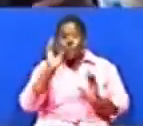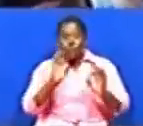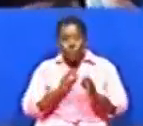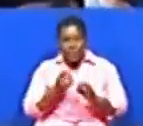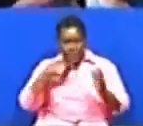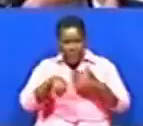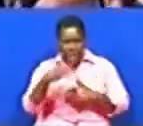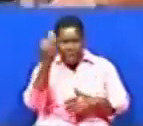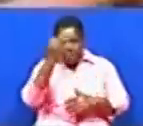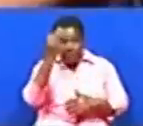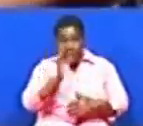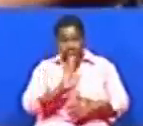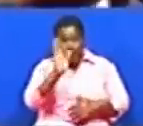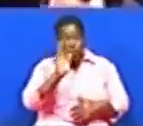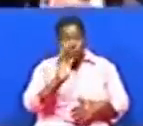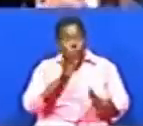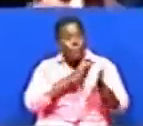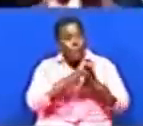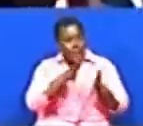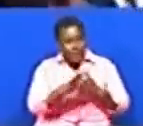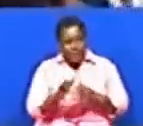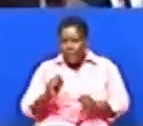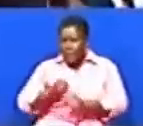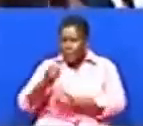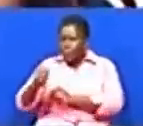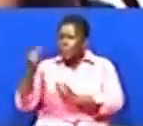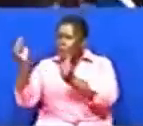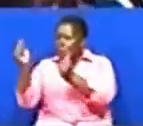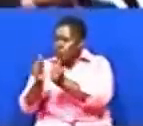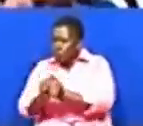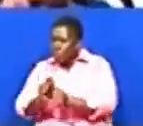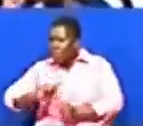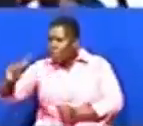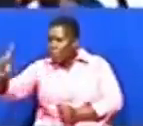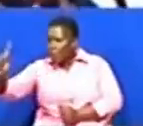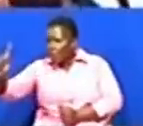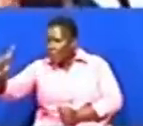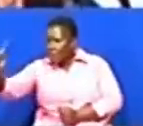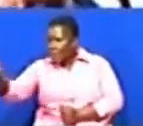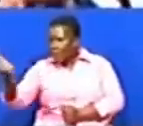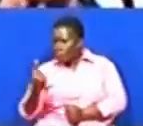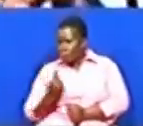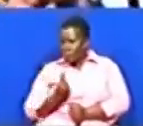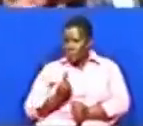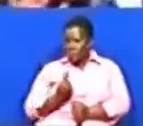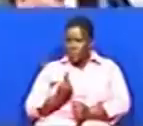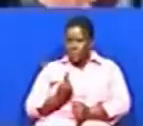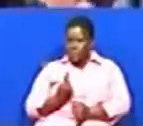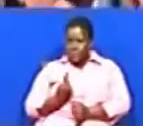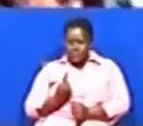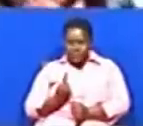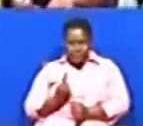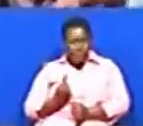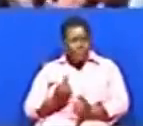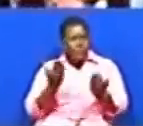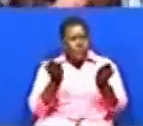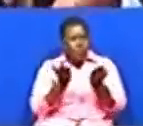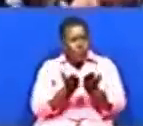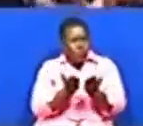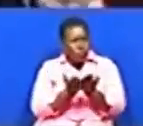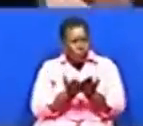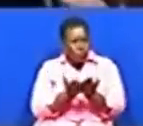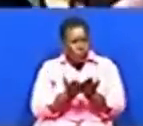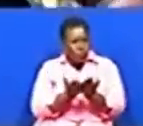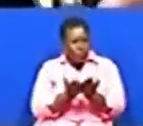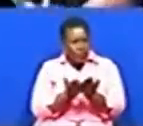Na ninyi mnafahamu, mmesema kwenye risala yenu, kilomita zaidi ya 10 kwenda na kurudi, shule